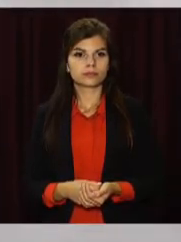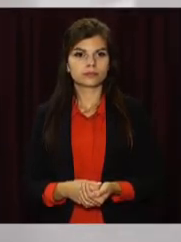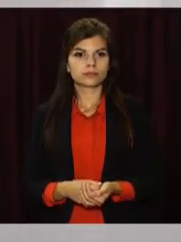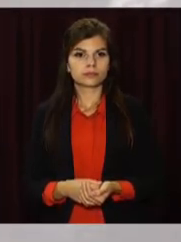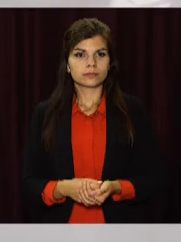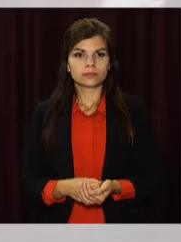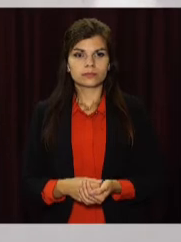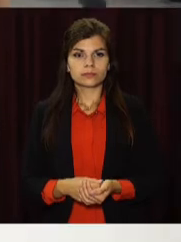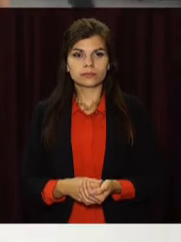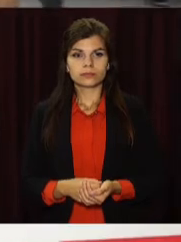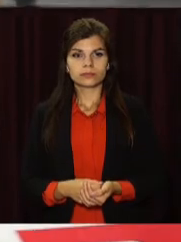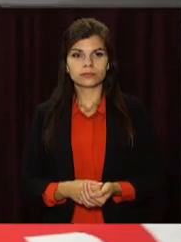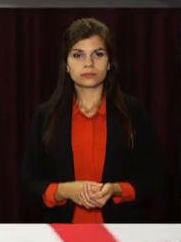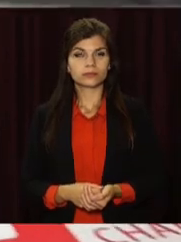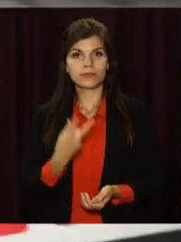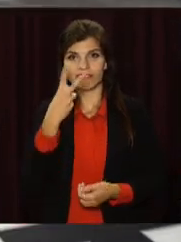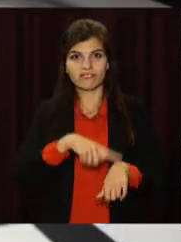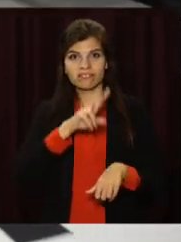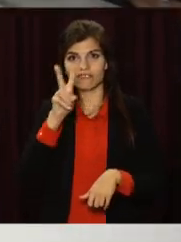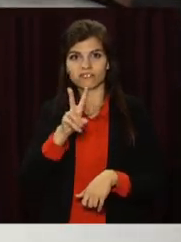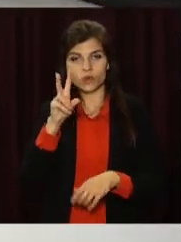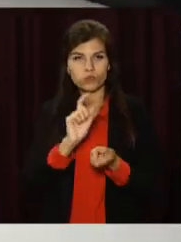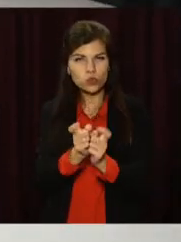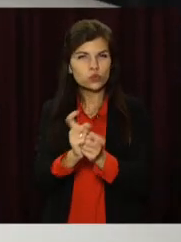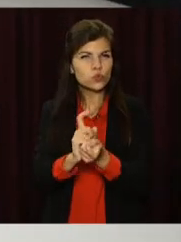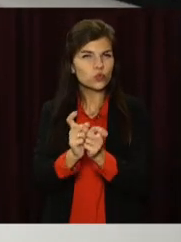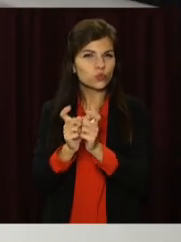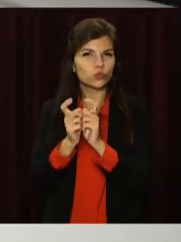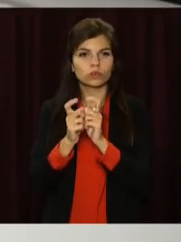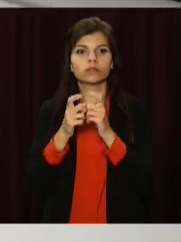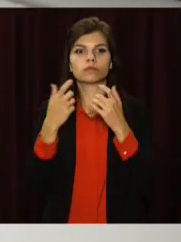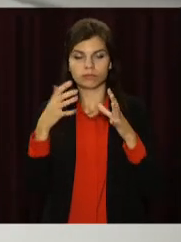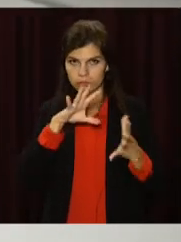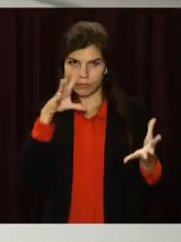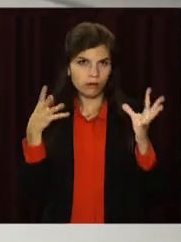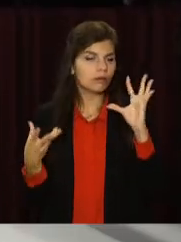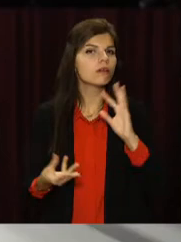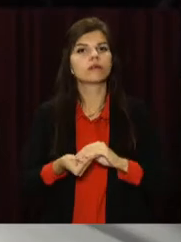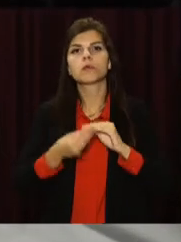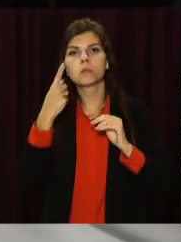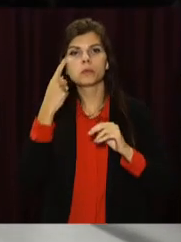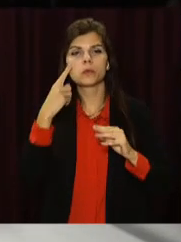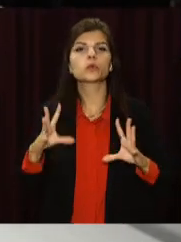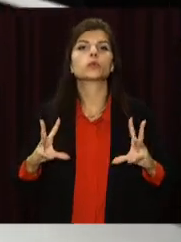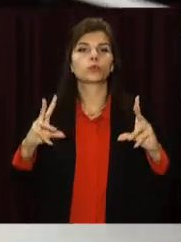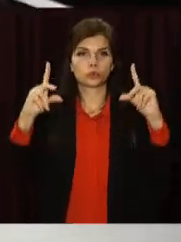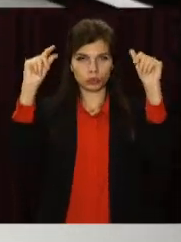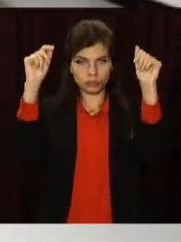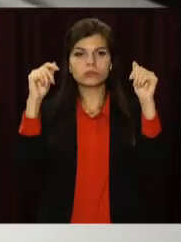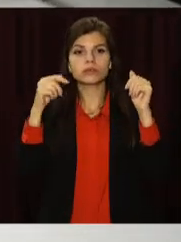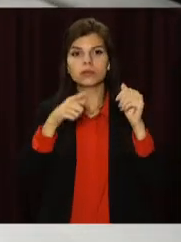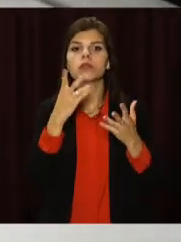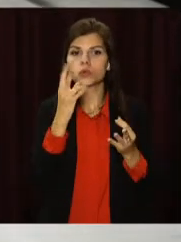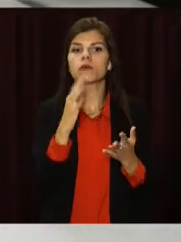Тяжело сейчас будет. Дві години видовищних боїв закінчились у півфіналі. За дощилою організатори вирішили перенести